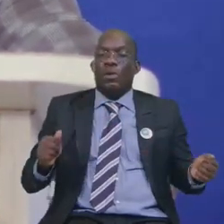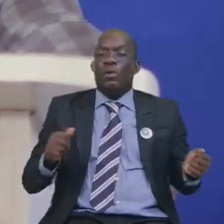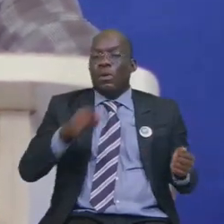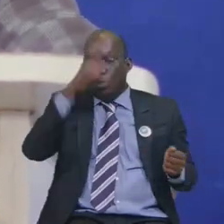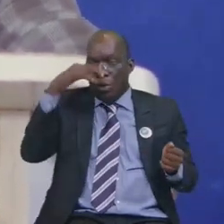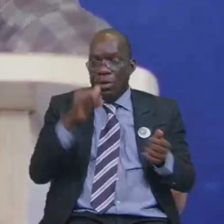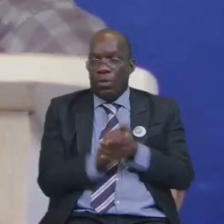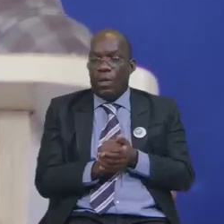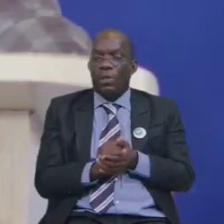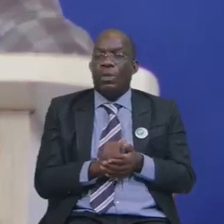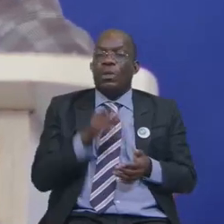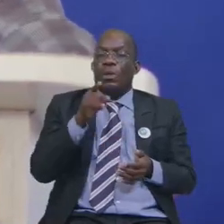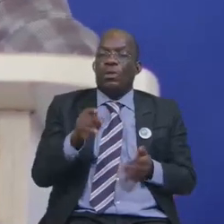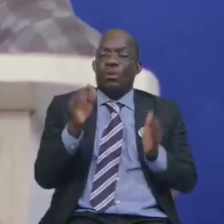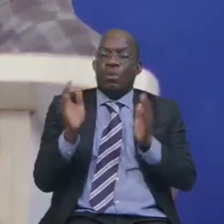tu planifie